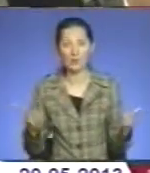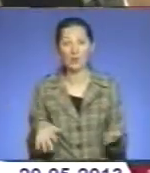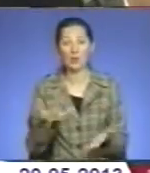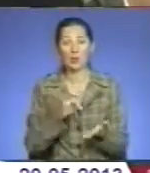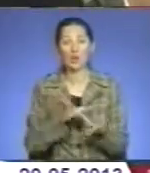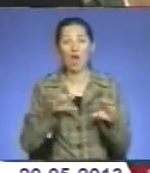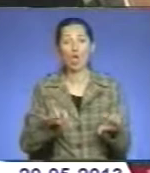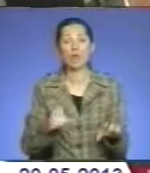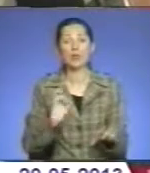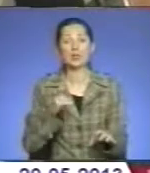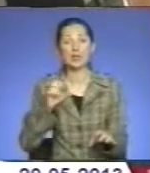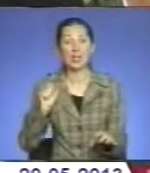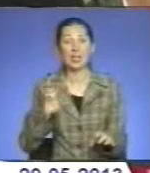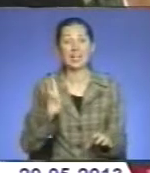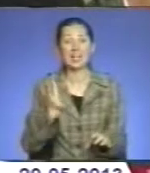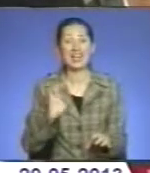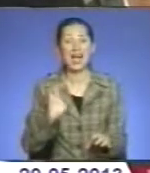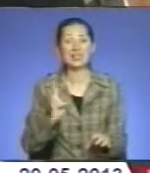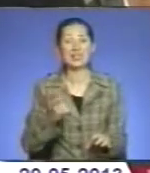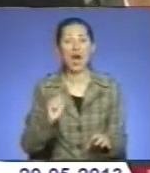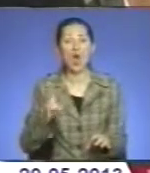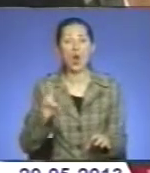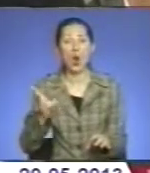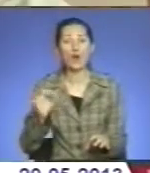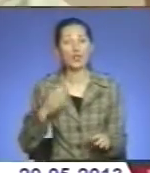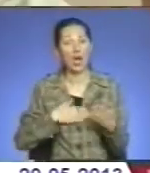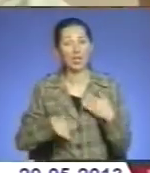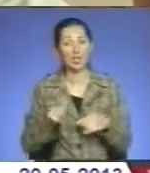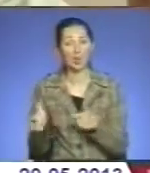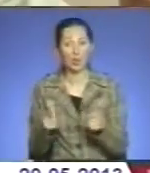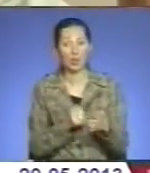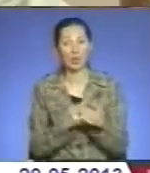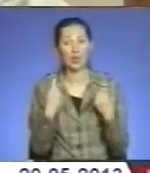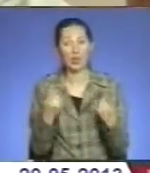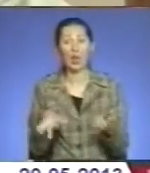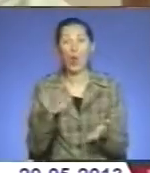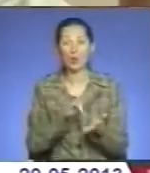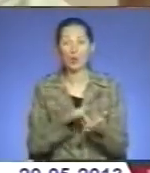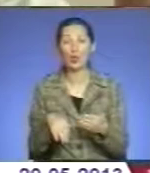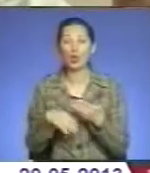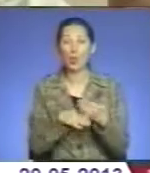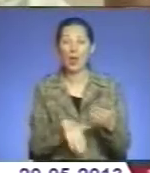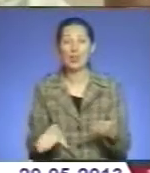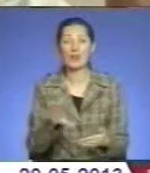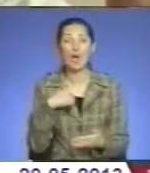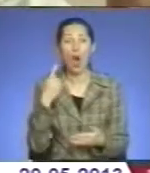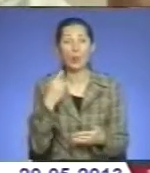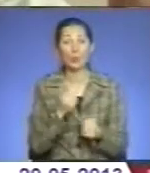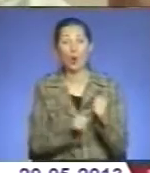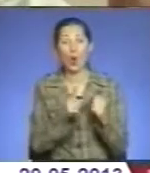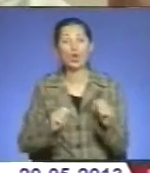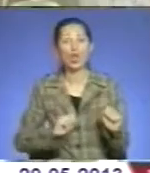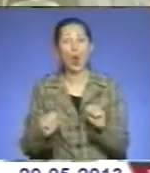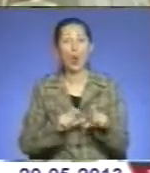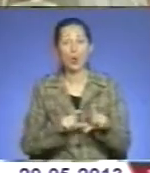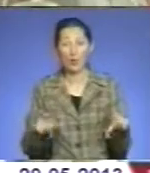голова Скалата Наталія Станьковська радіє, що готувати до ювілею місто допомагає уся область. Кожне управління,